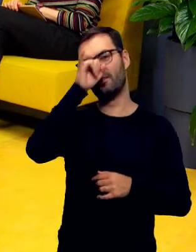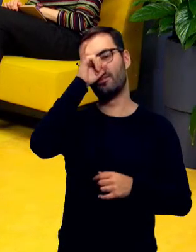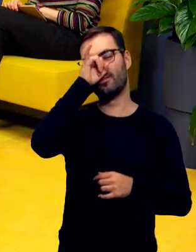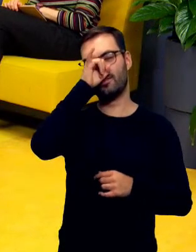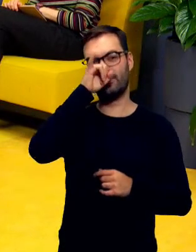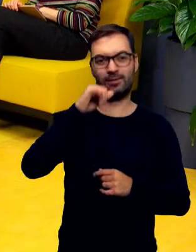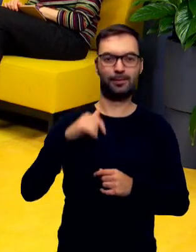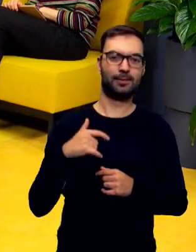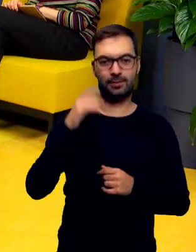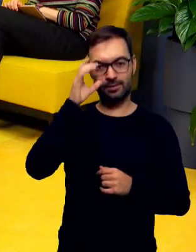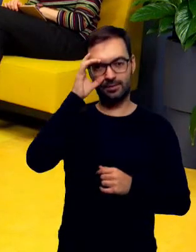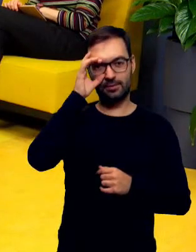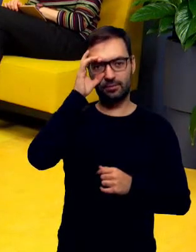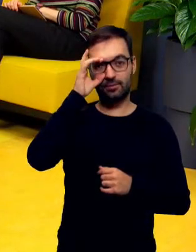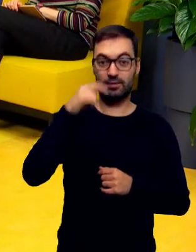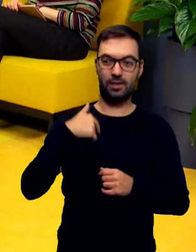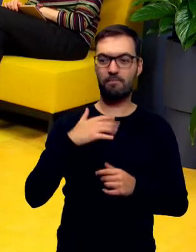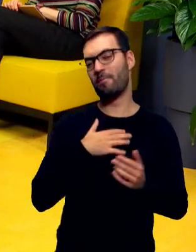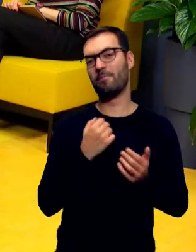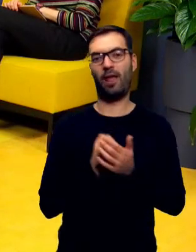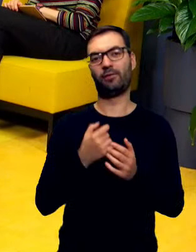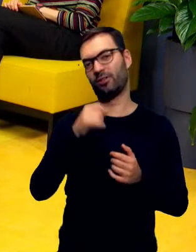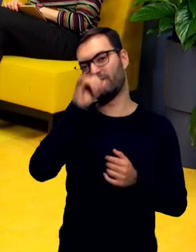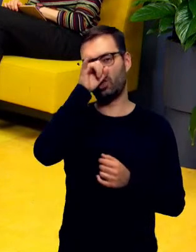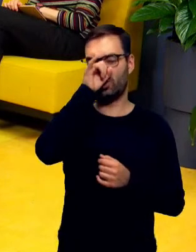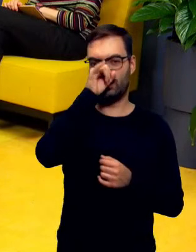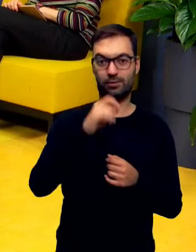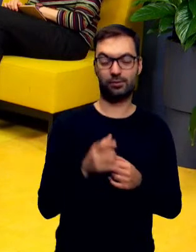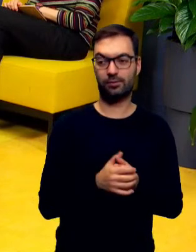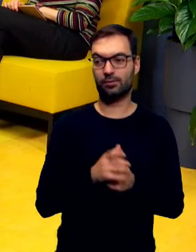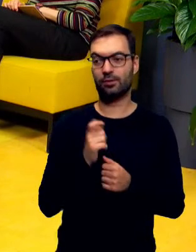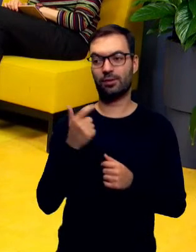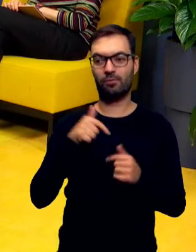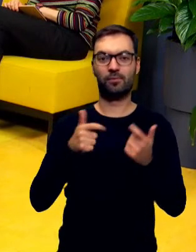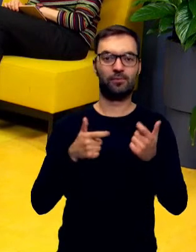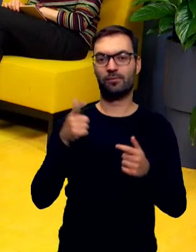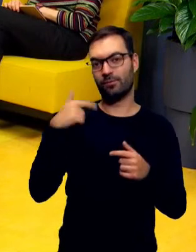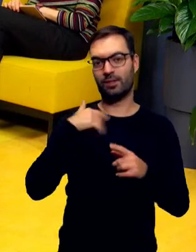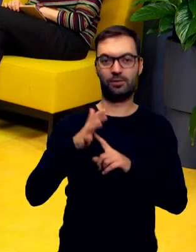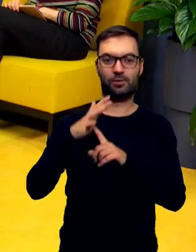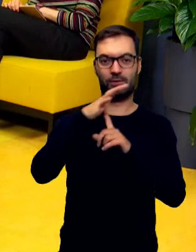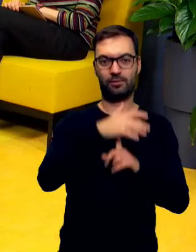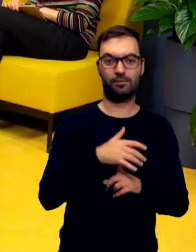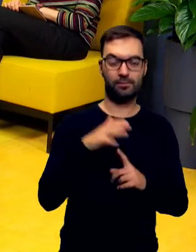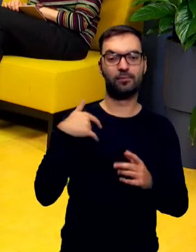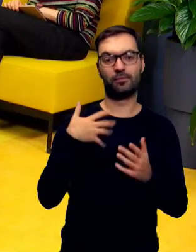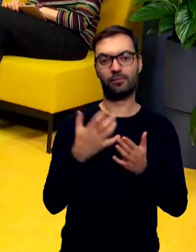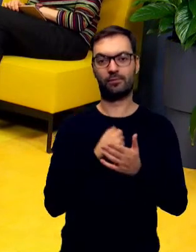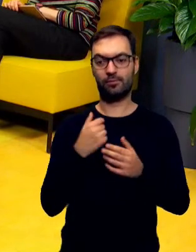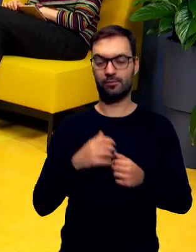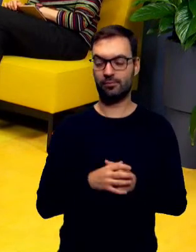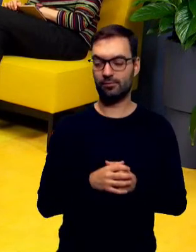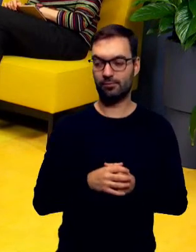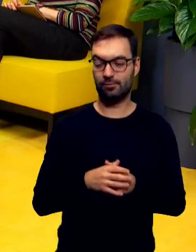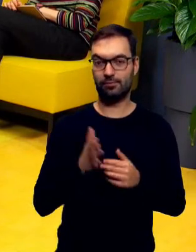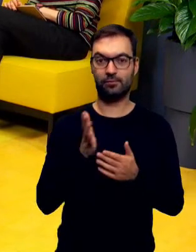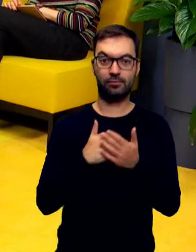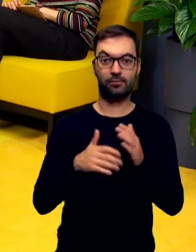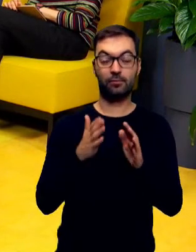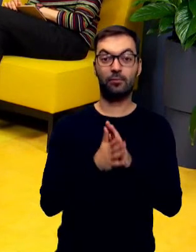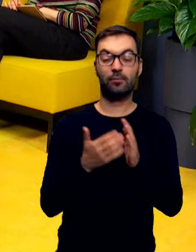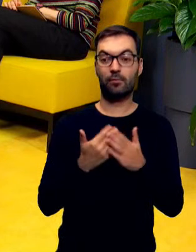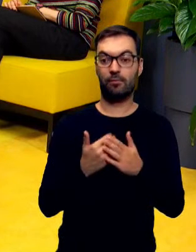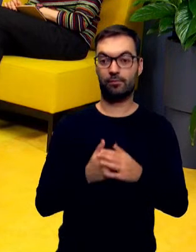że no, należy mi się właśnie i tak kto co powinien, powinni po mnie przylecieć, bo mają możliwości, ale część wynika po